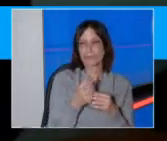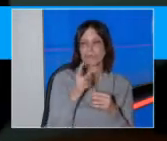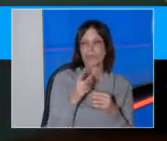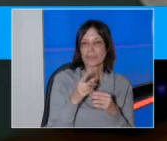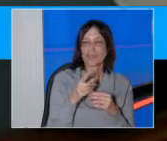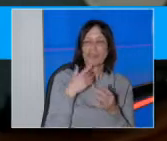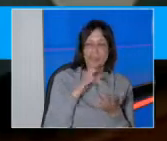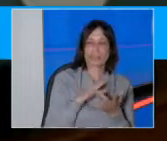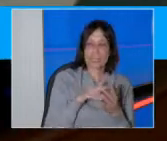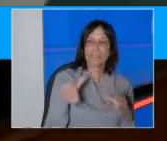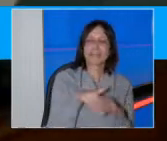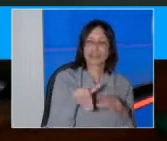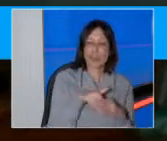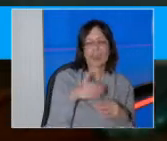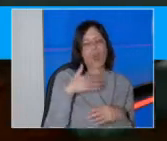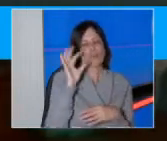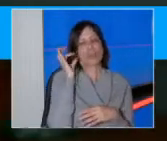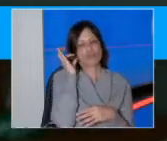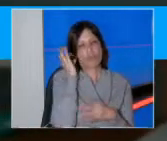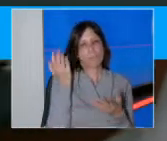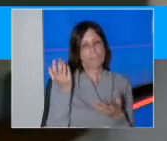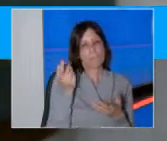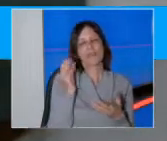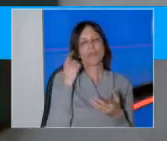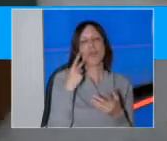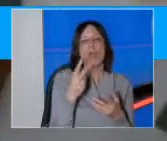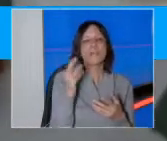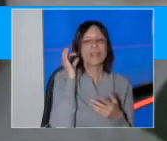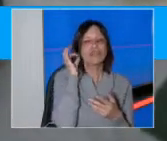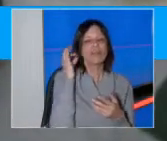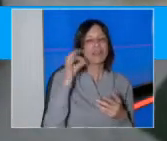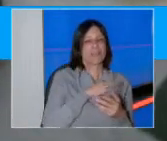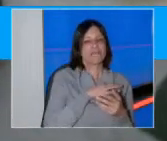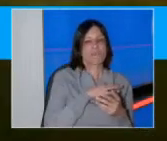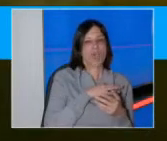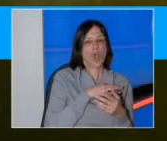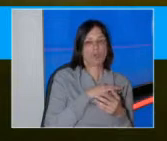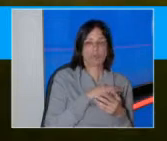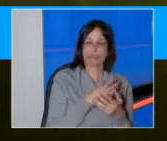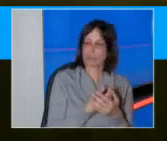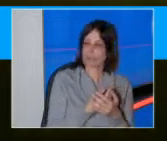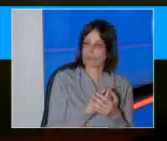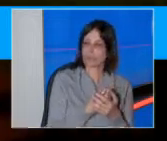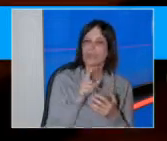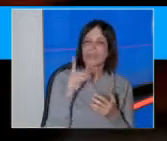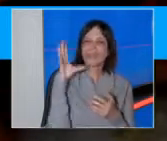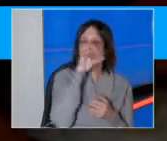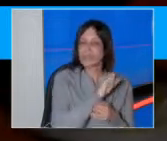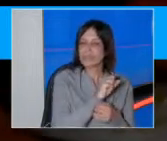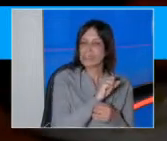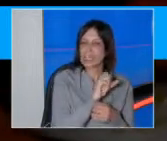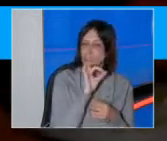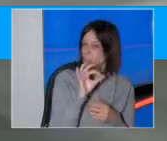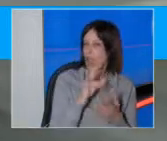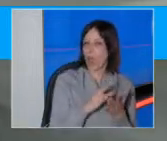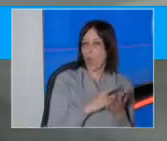שנמצאים במעגל הזנות, אבל הרוב נשים, בנשים נפגעות, רואה בהם קורבנות, והתפיסה שעומדת מאחורי